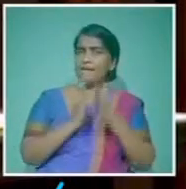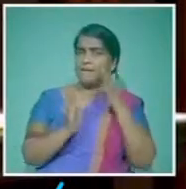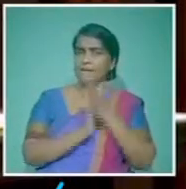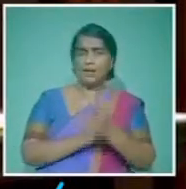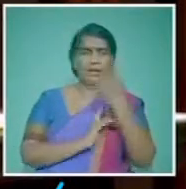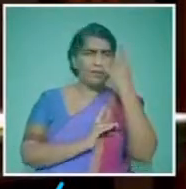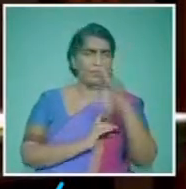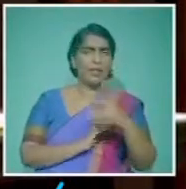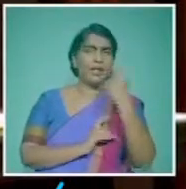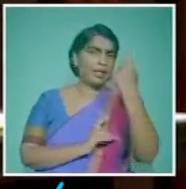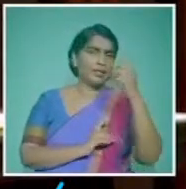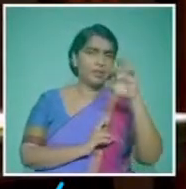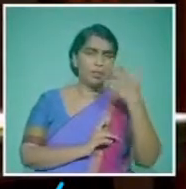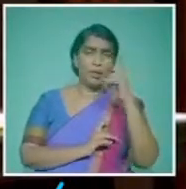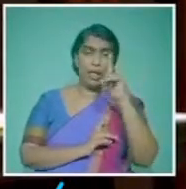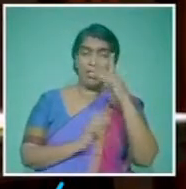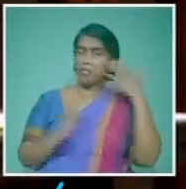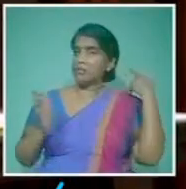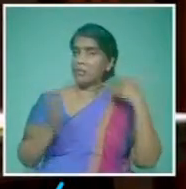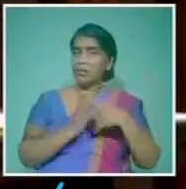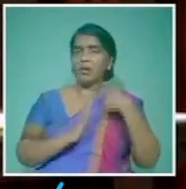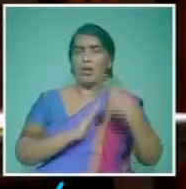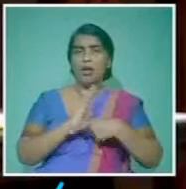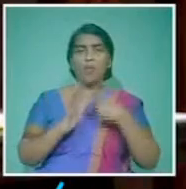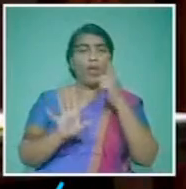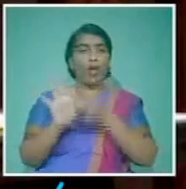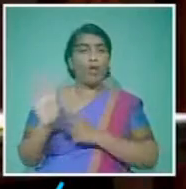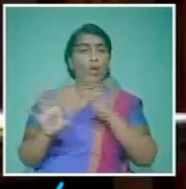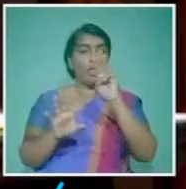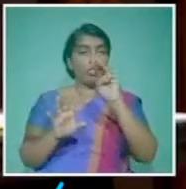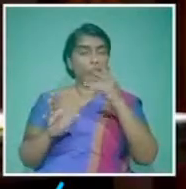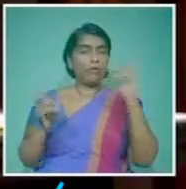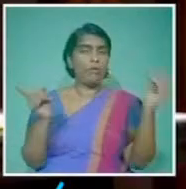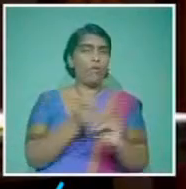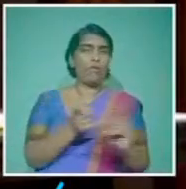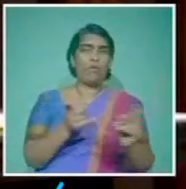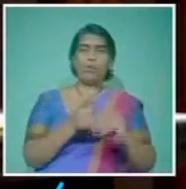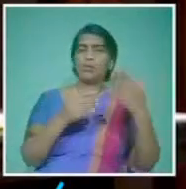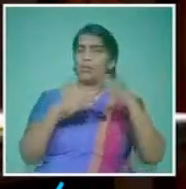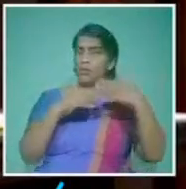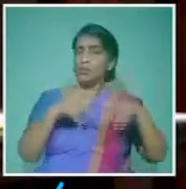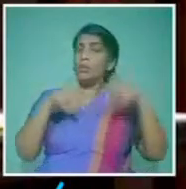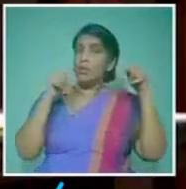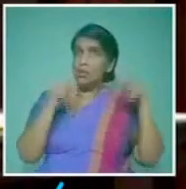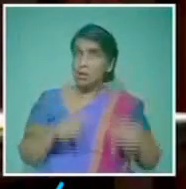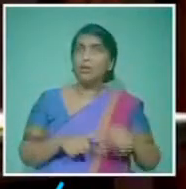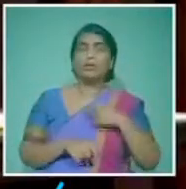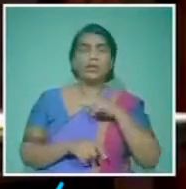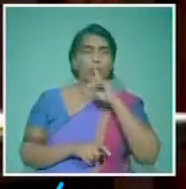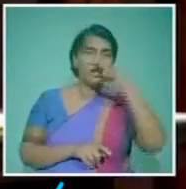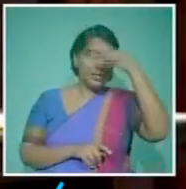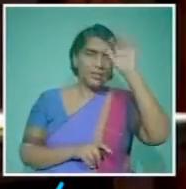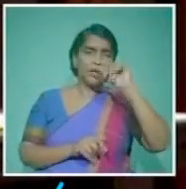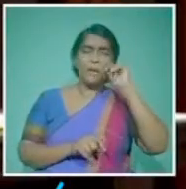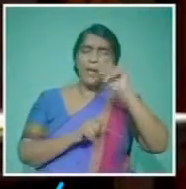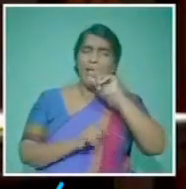Verdinisatamai, Egdasamzi, Hatagangaling Passe, Melanka, or the Tia Catholic, Yudagamuna, the Siduni. Have Adavatki and the singer at